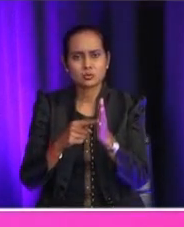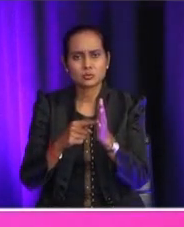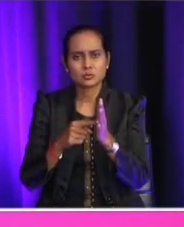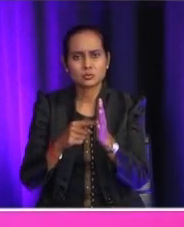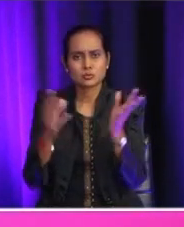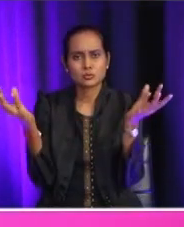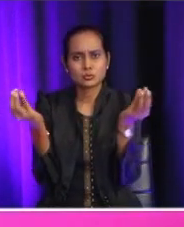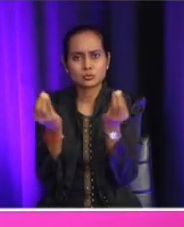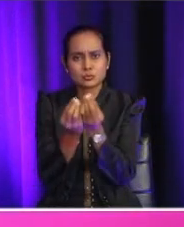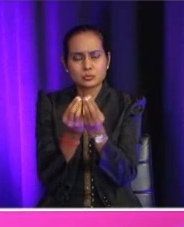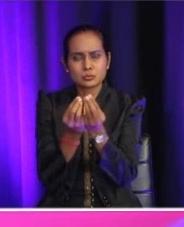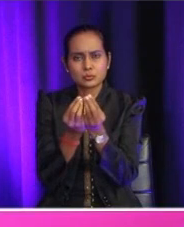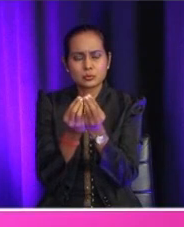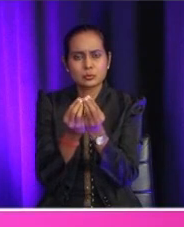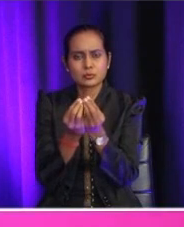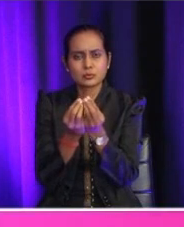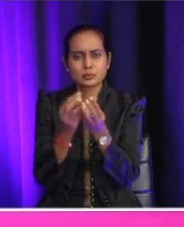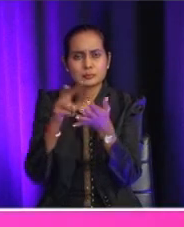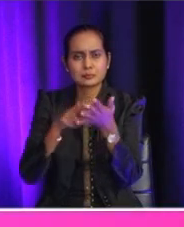pembacaan rakyat Malaysia.